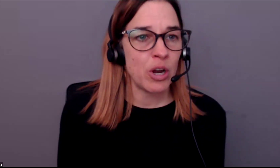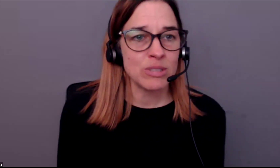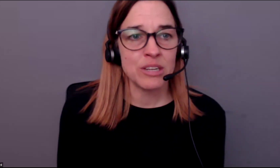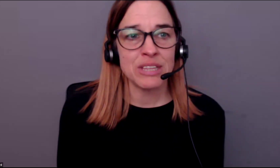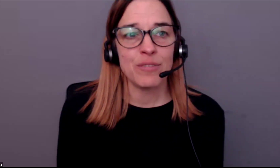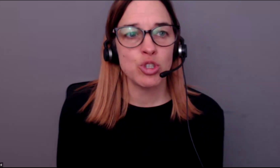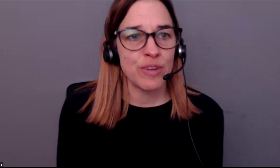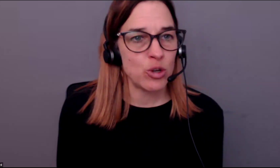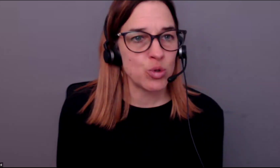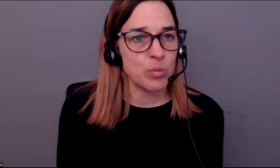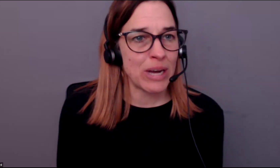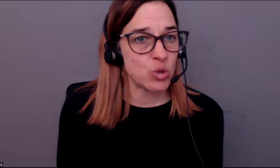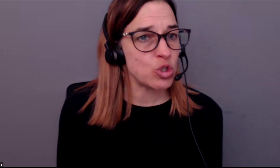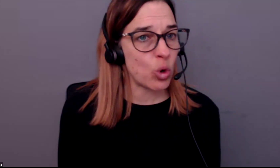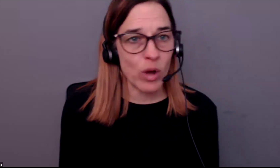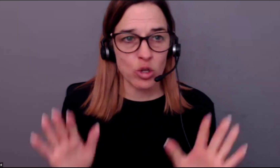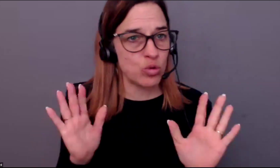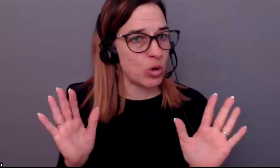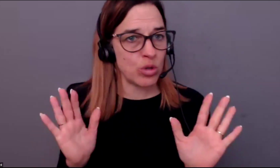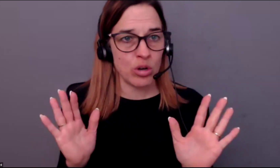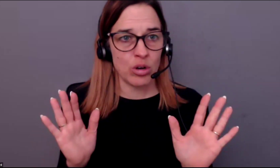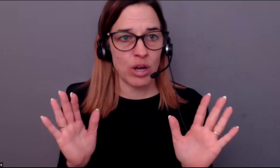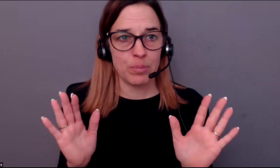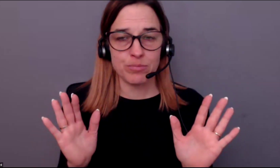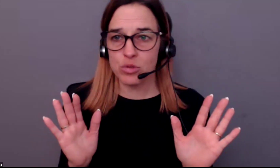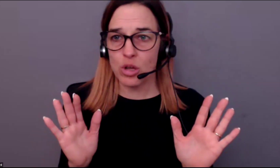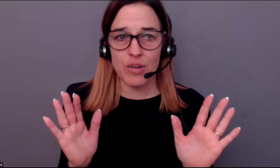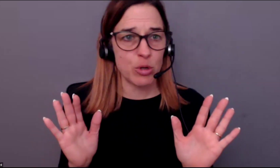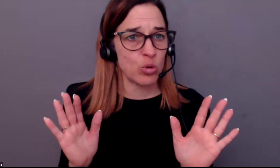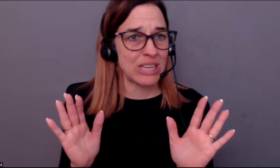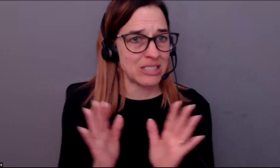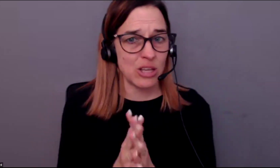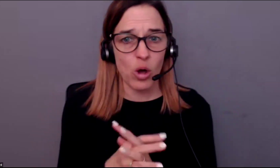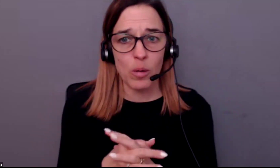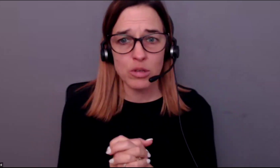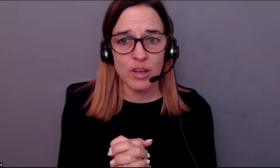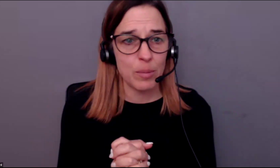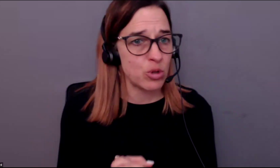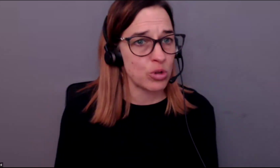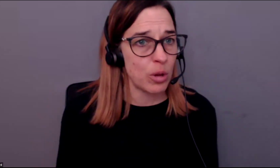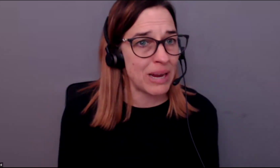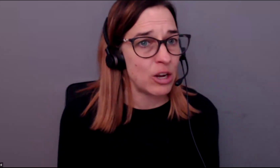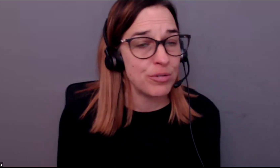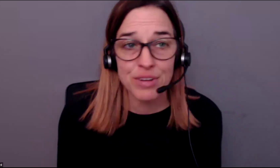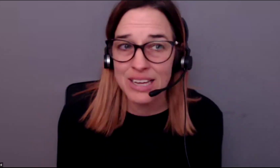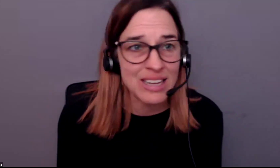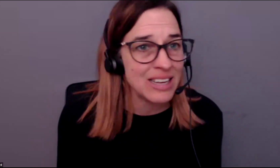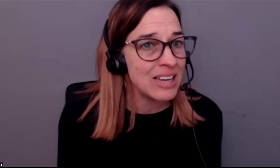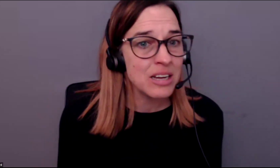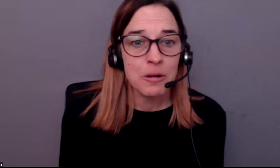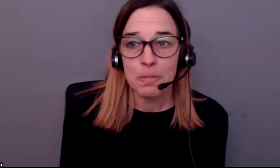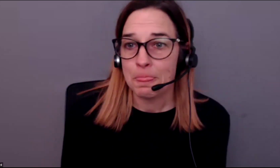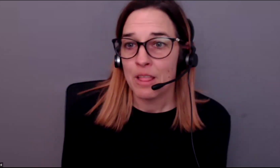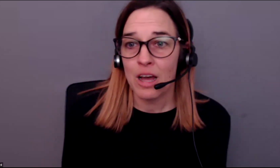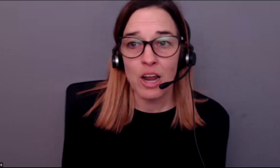Ce sera pas long. Sylvette, elle veut juste faire le tour pour être sûre. Je crois que tout le monde avait pas d'autres questions. Il n'y avait pas d'autres mains